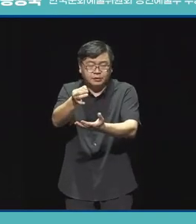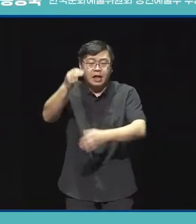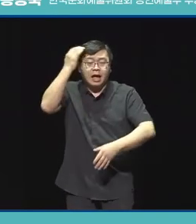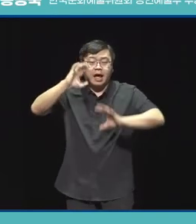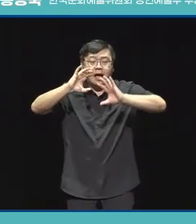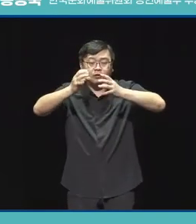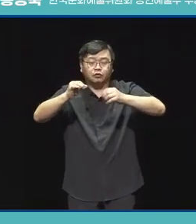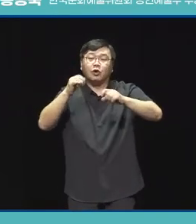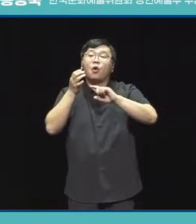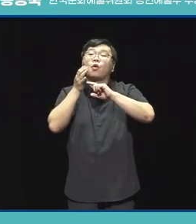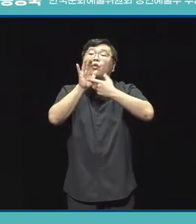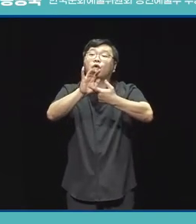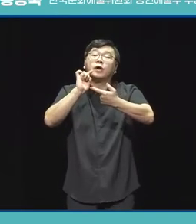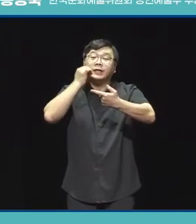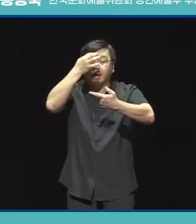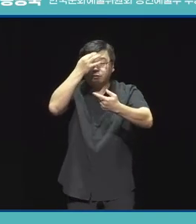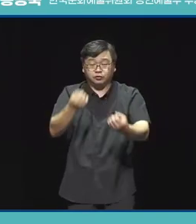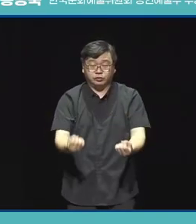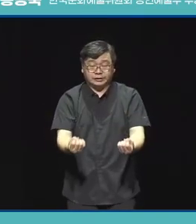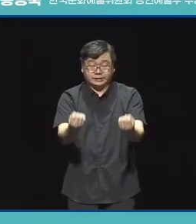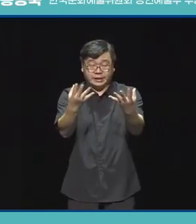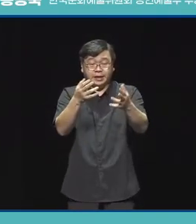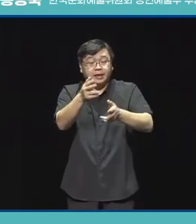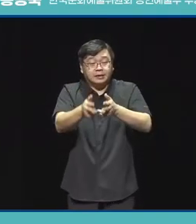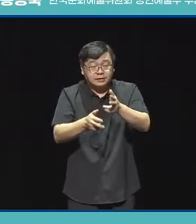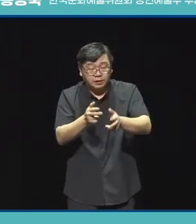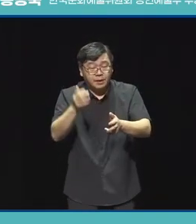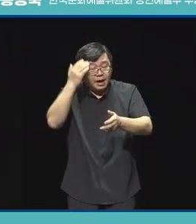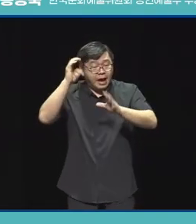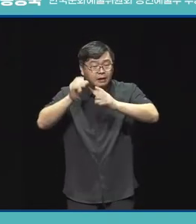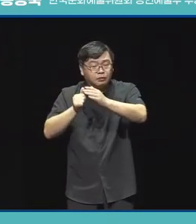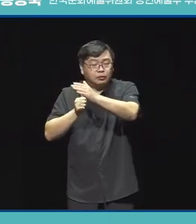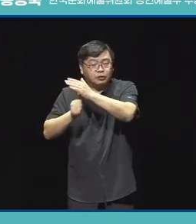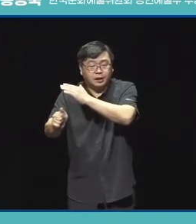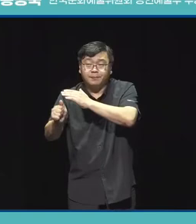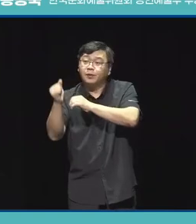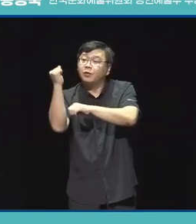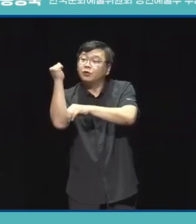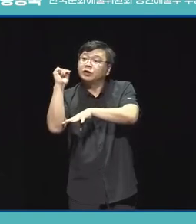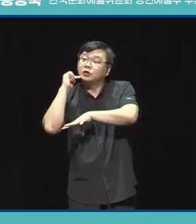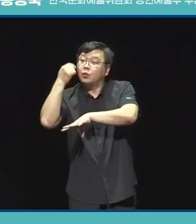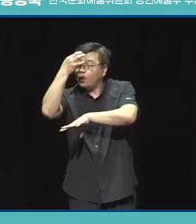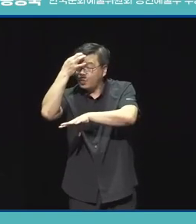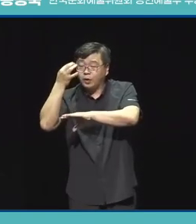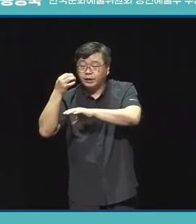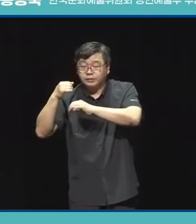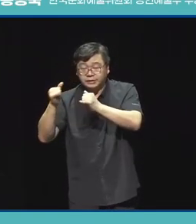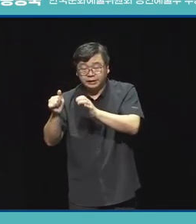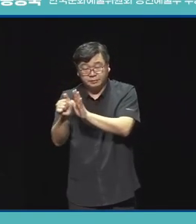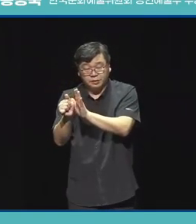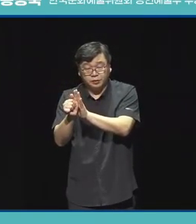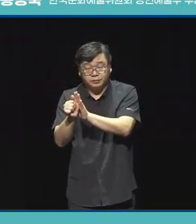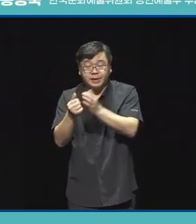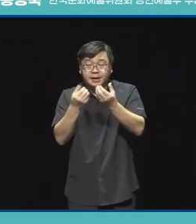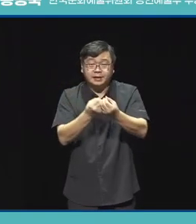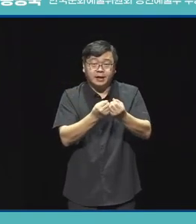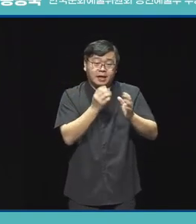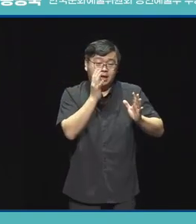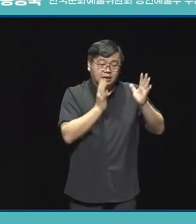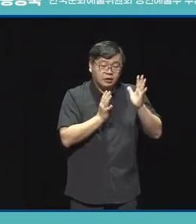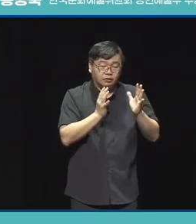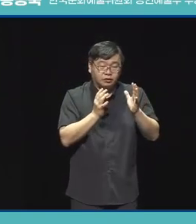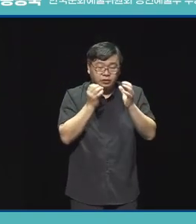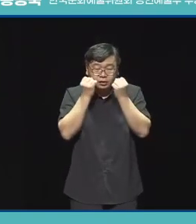되겠고요 대한민국을 대표하는 기초 공연 예술 행사에 대한 지원사업들입니다 해당 분야는 연극